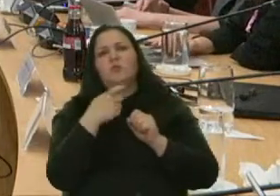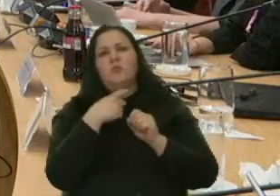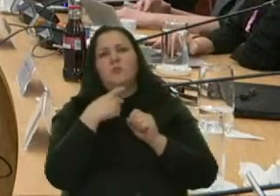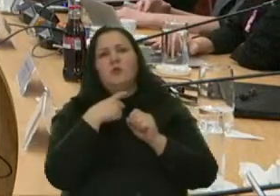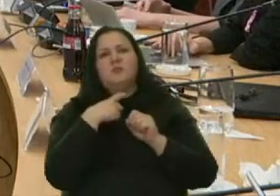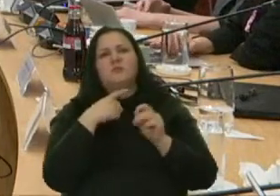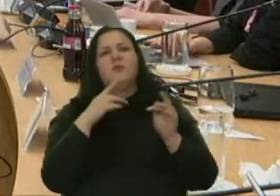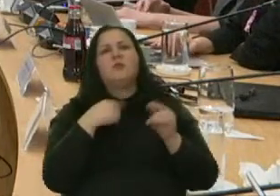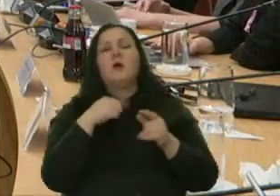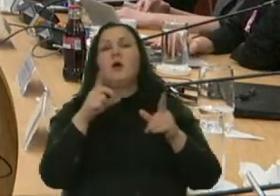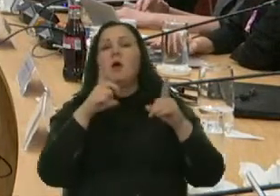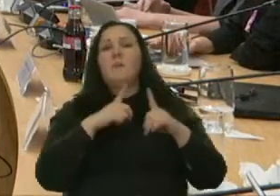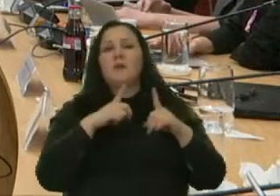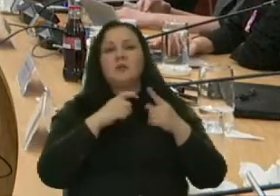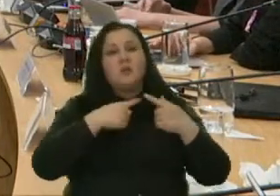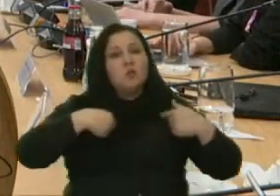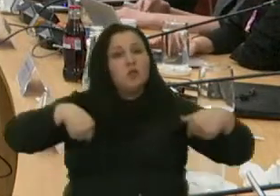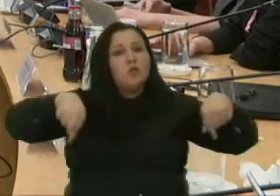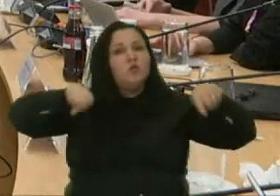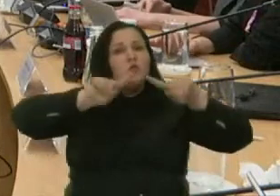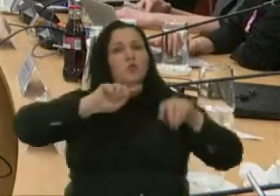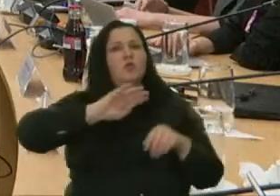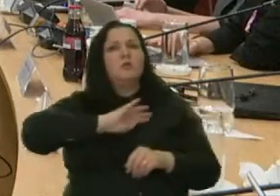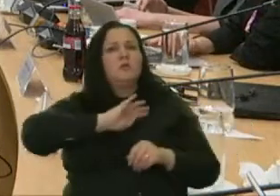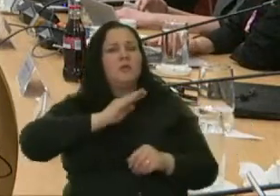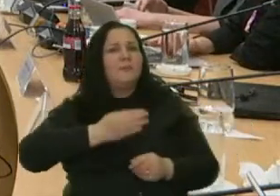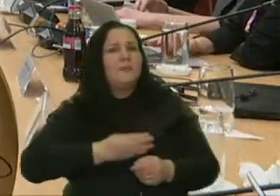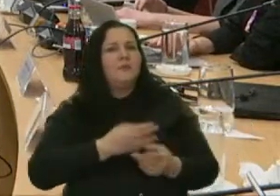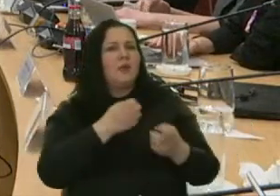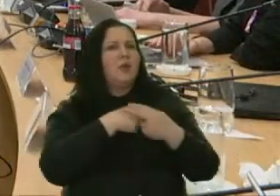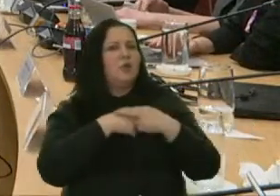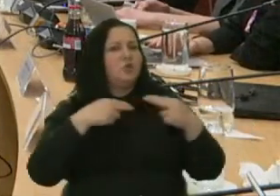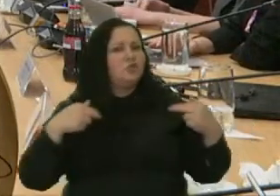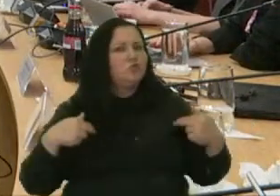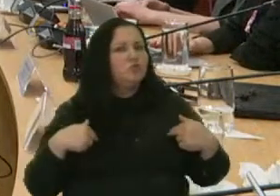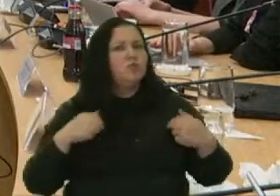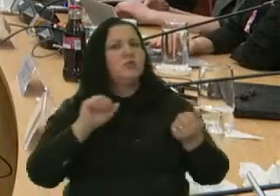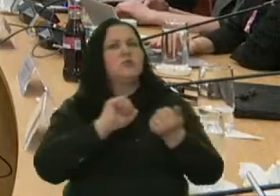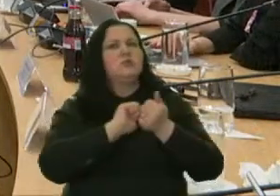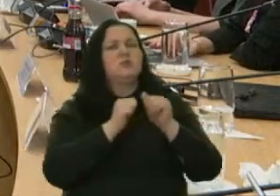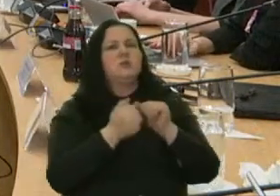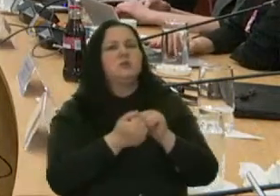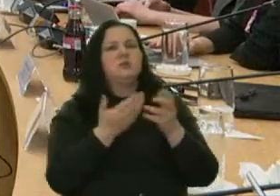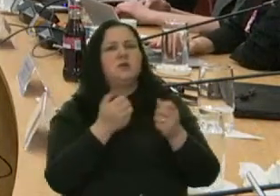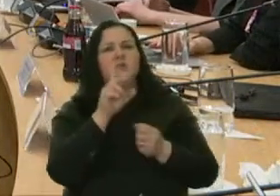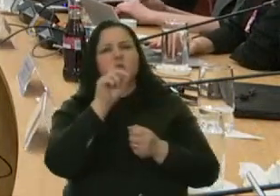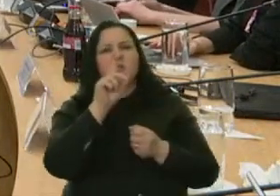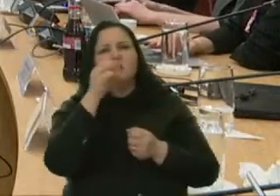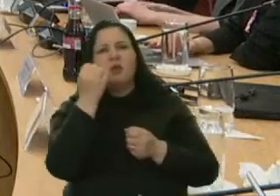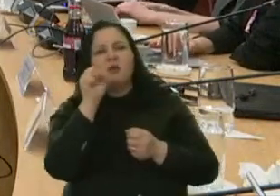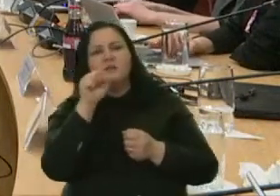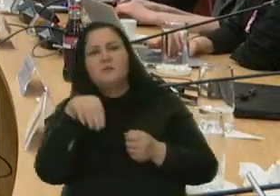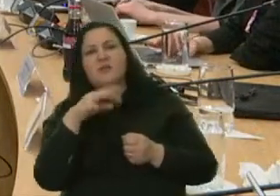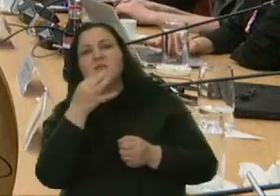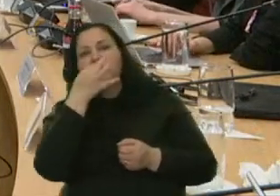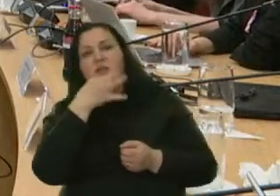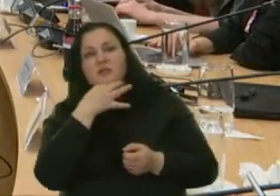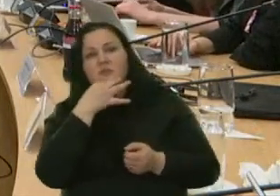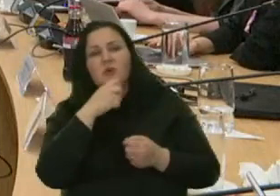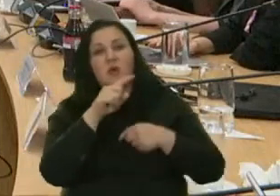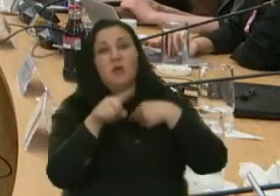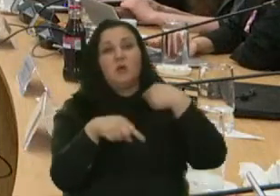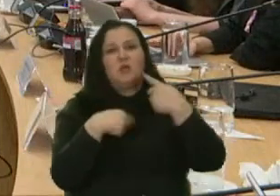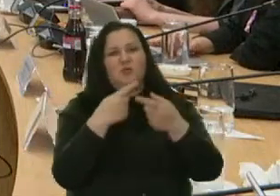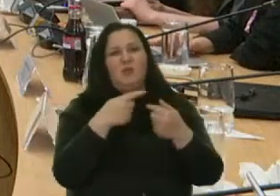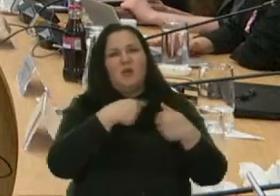pui dar eu așteptam din partea noastră a primăriei ori de la juridic ori de la de asm cineva să ne spună pentru că după acea